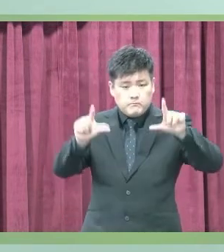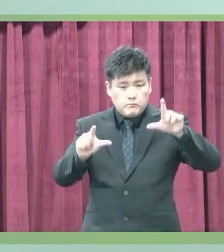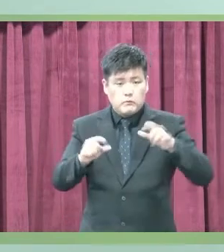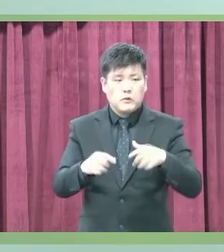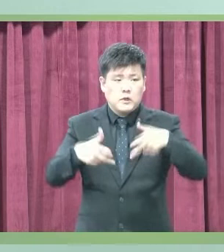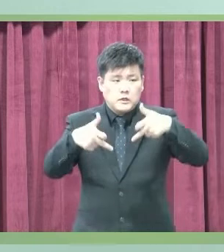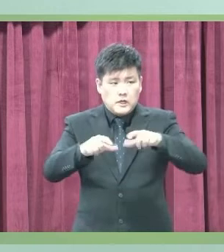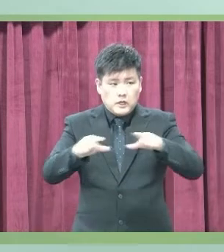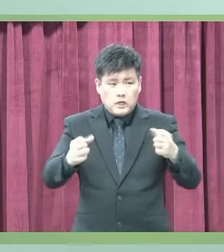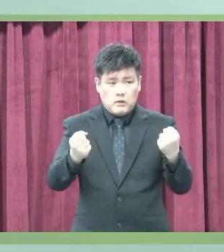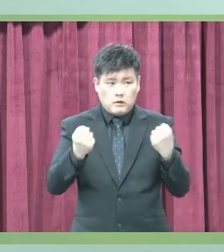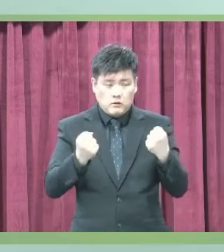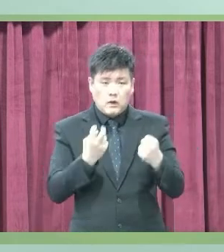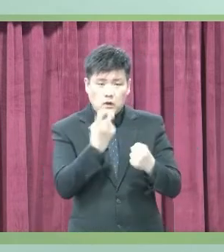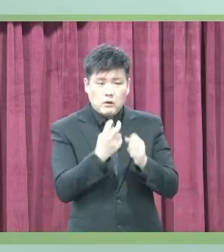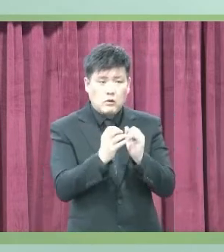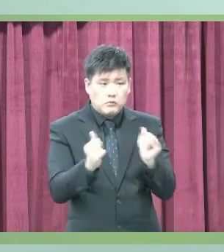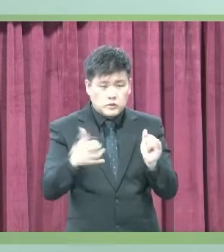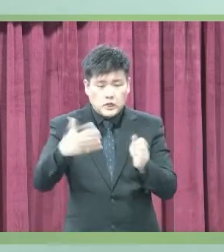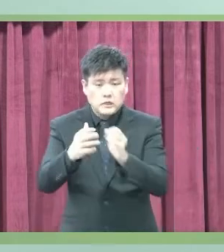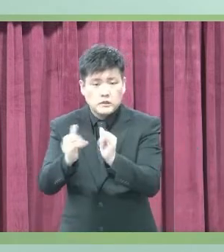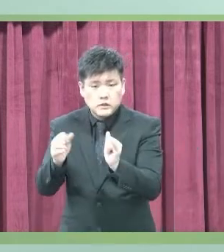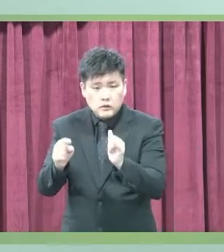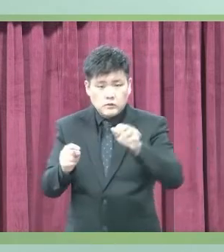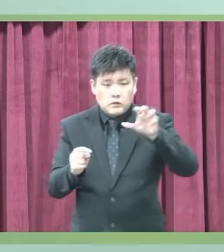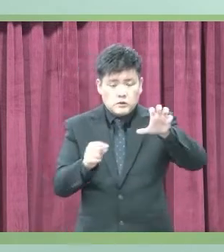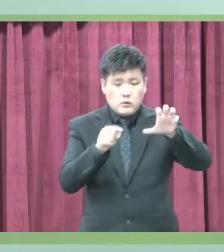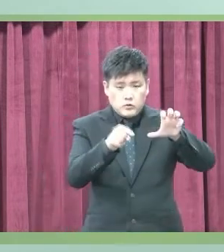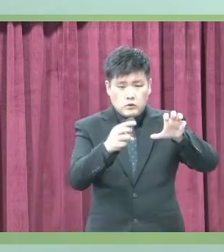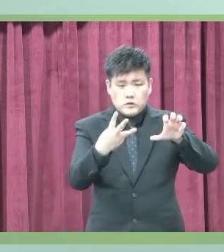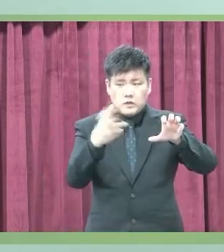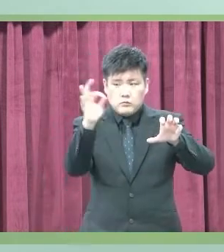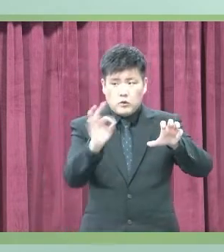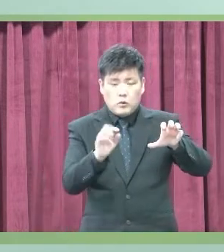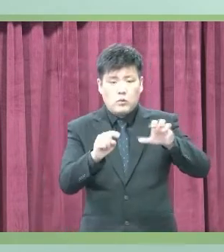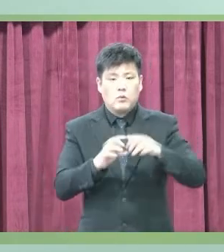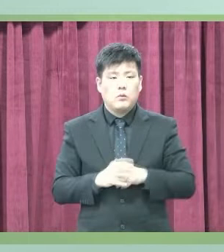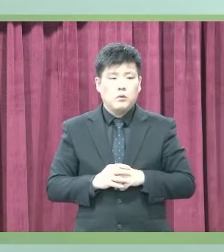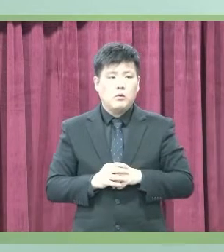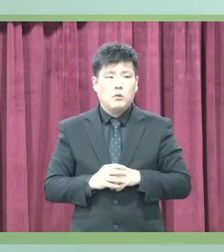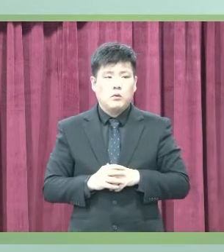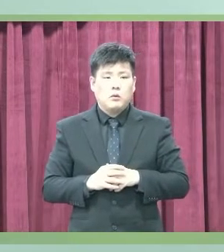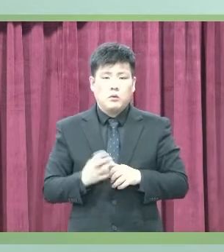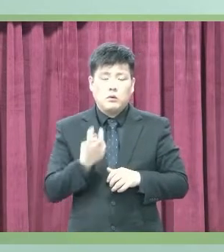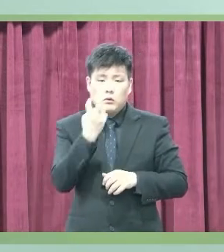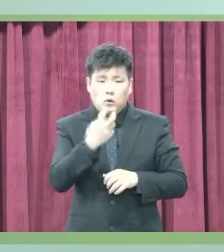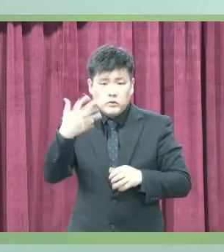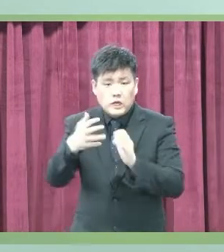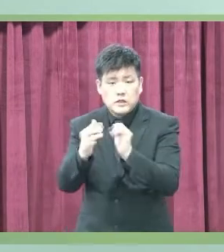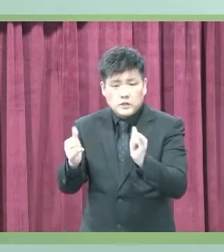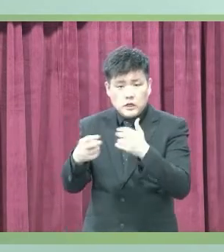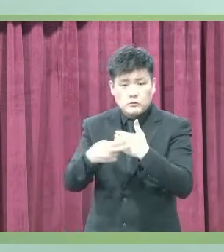장애인 일반 건강검진 대상자 중 미수검자의 비율은 35.3%입니다. 검진 미수검자의 총 진료비